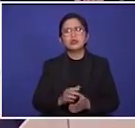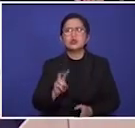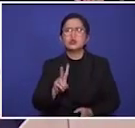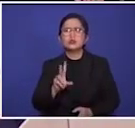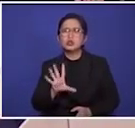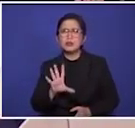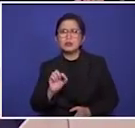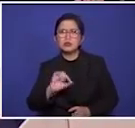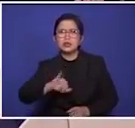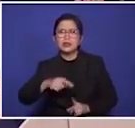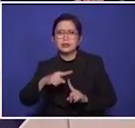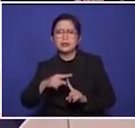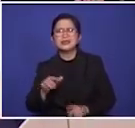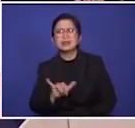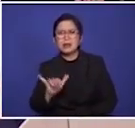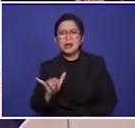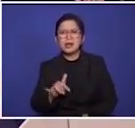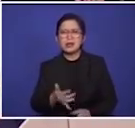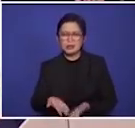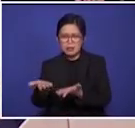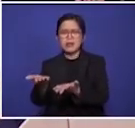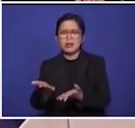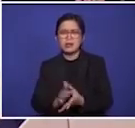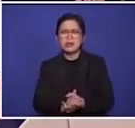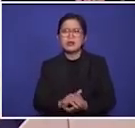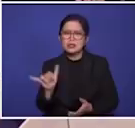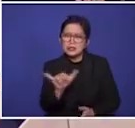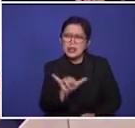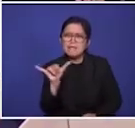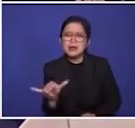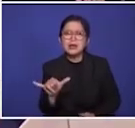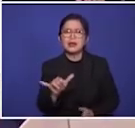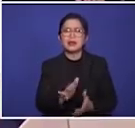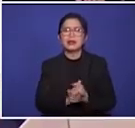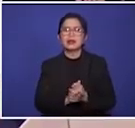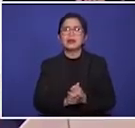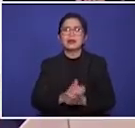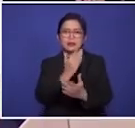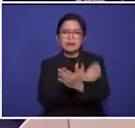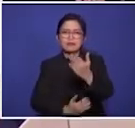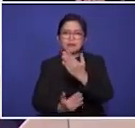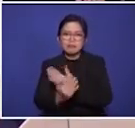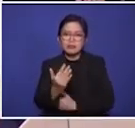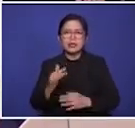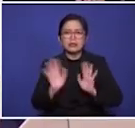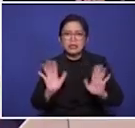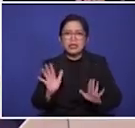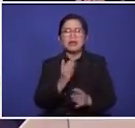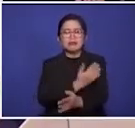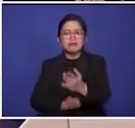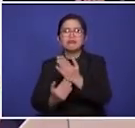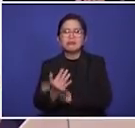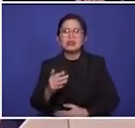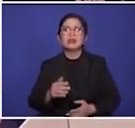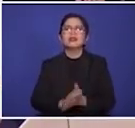seperti atlet-atlet yang berlaga di Asean Game Artinya bahwa